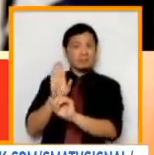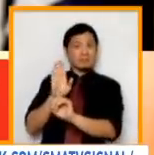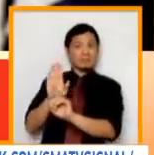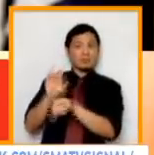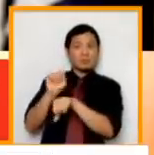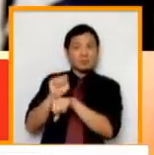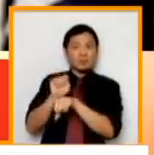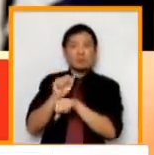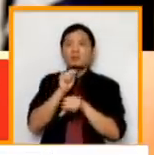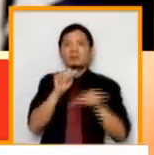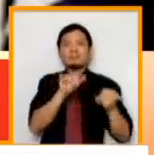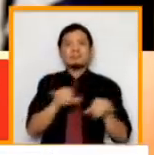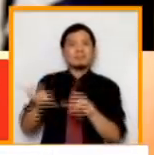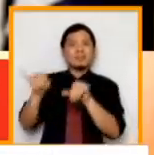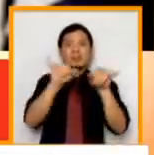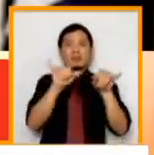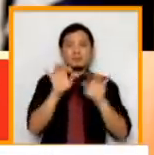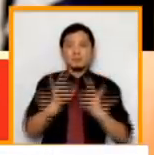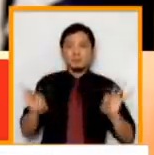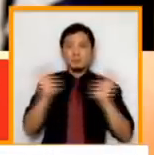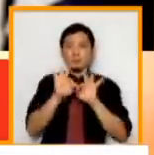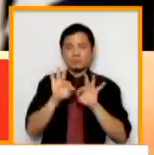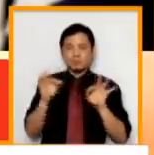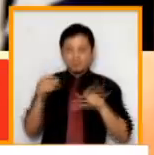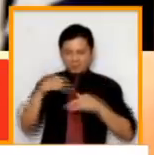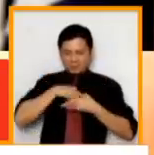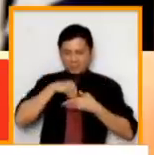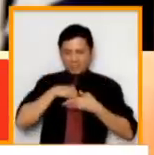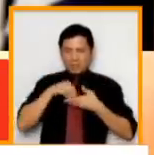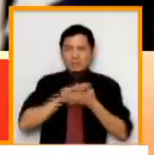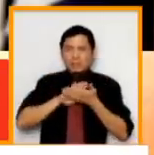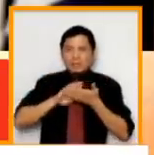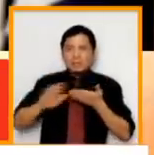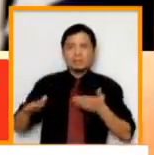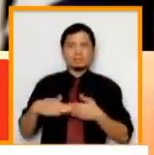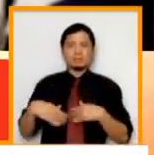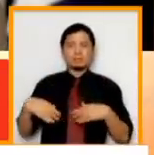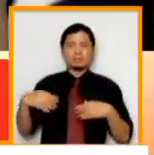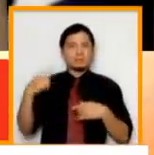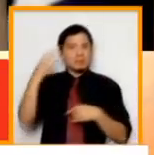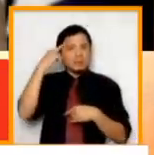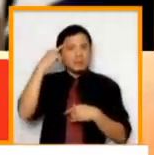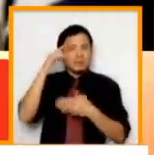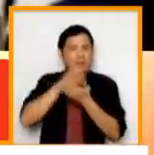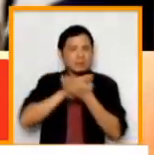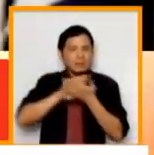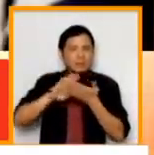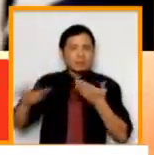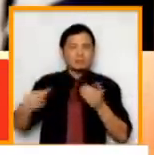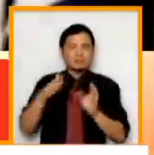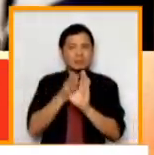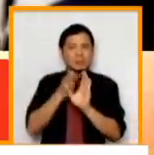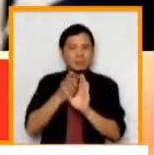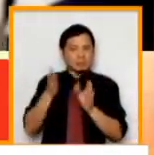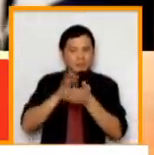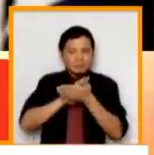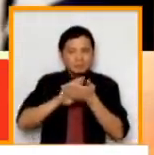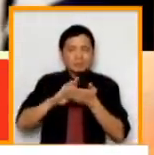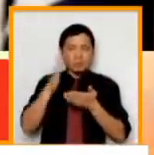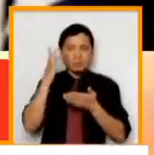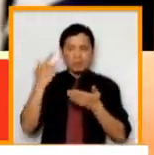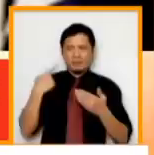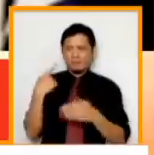Kasi dapat dito talaga, psychologically, ay talaga nasa wastong pag-iisip ka dahil pinagkakatiwala sa iyo yung baril na pwede mong